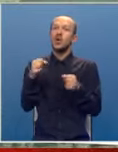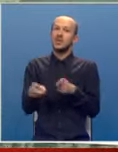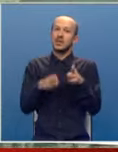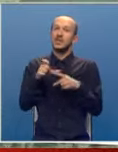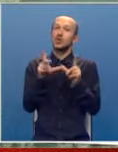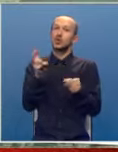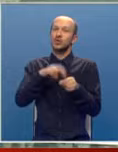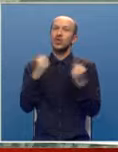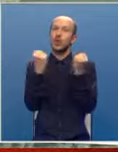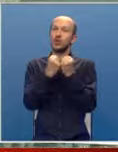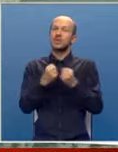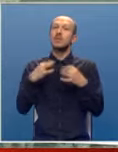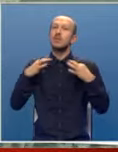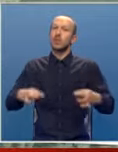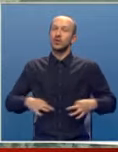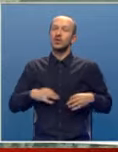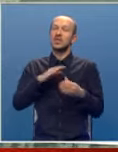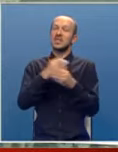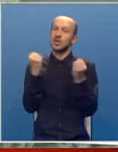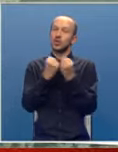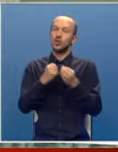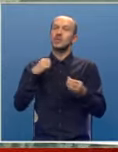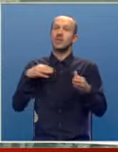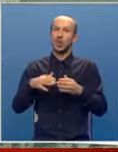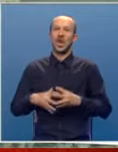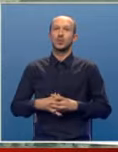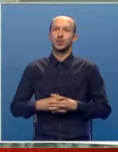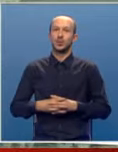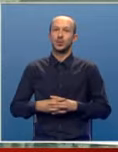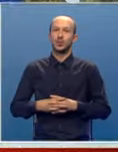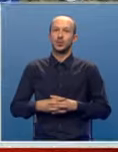su učestvovali učenici i profesori ove srednje škole iz Banja Luke.